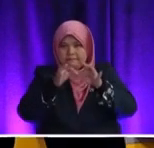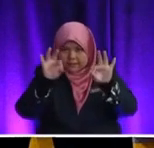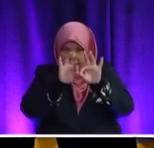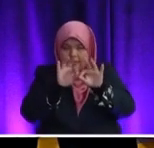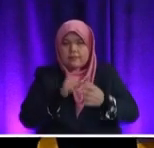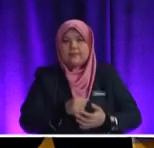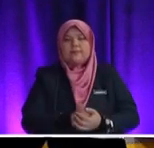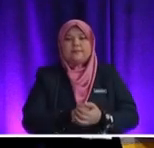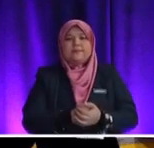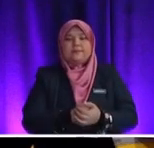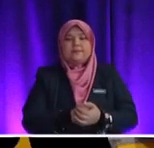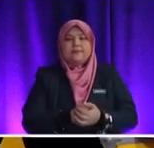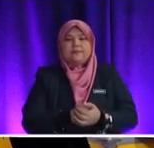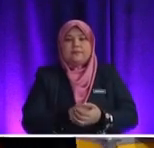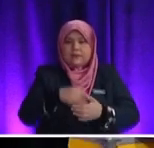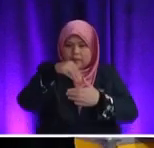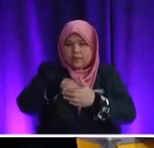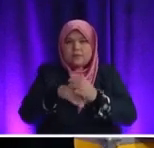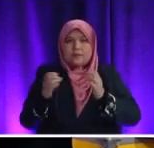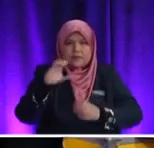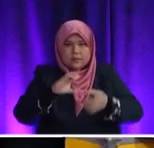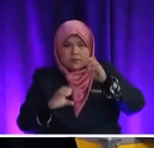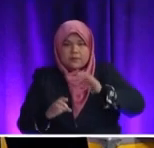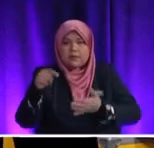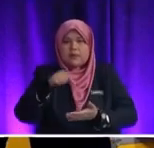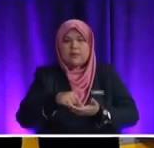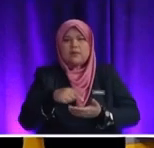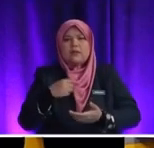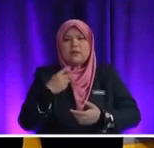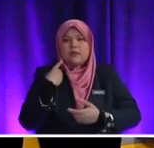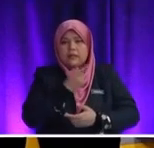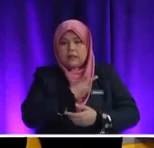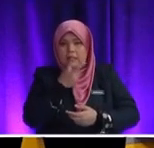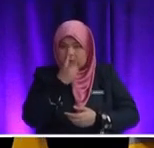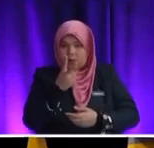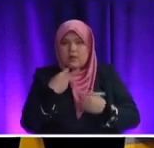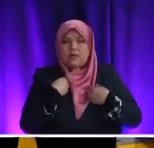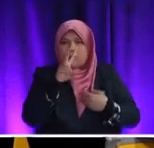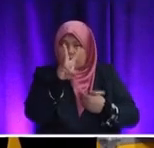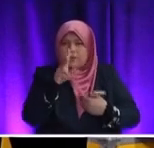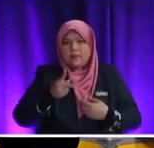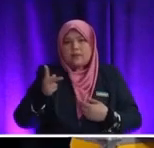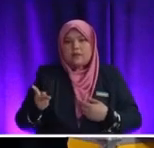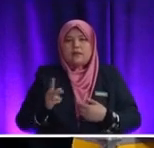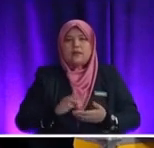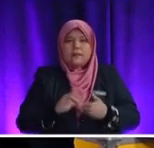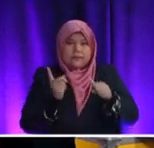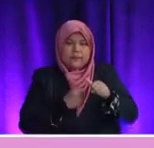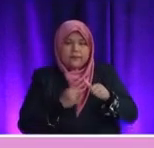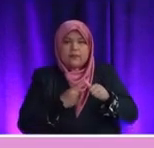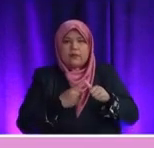tool Oke dalam eksperimen ini kita akan melihat kepada beberapa perkara oke yang pertama sekali adalah